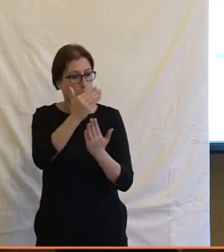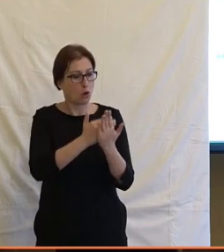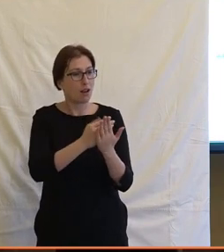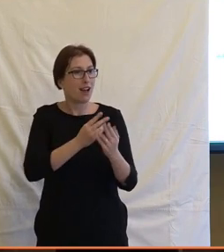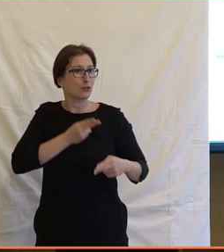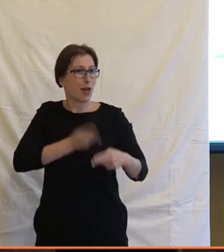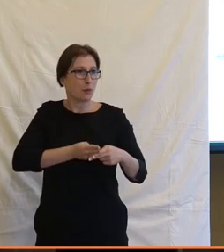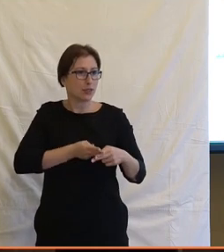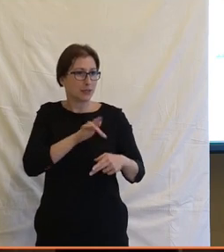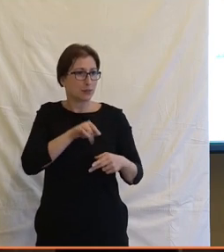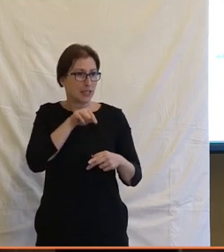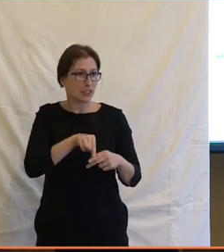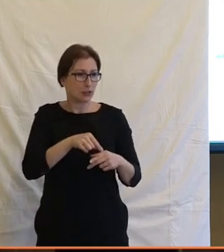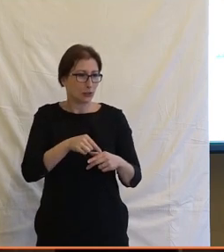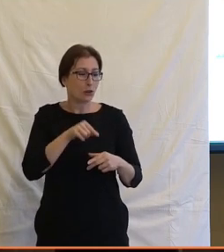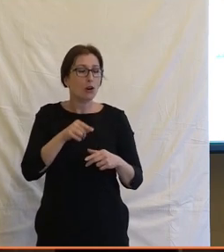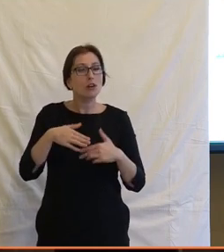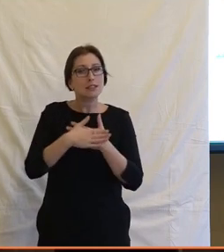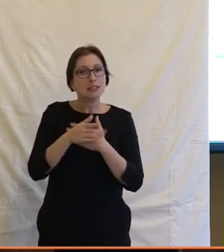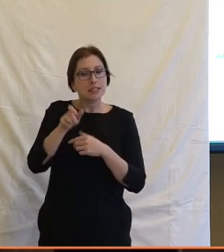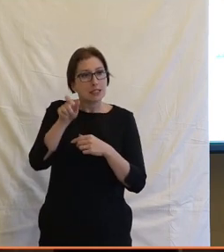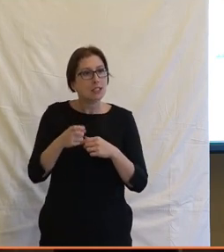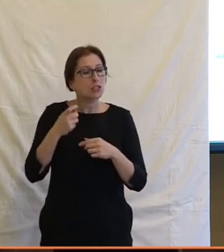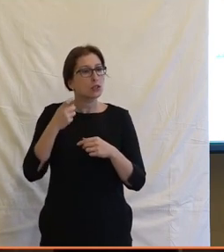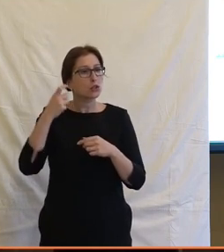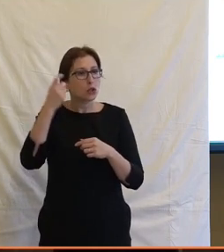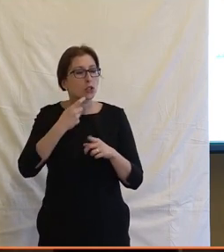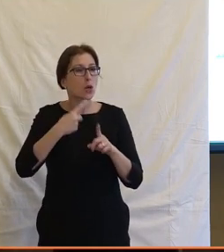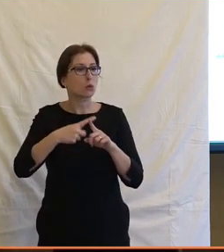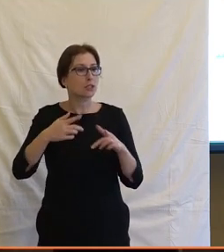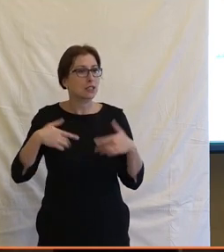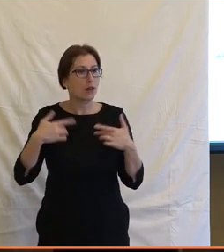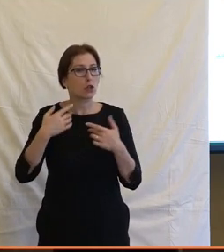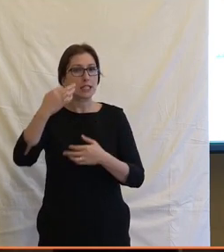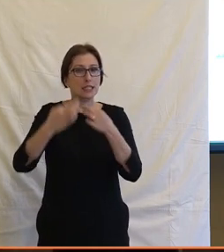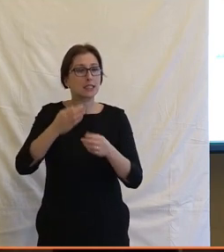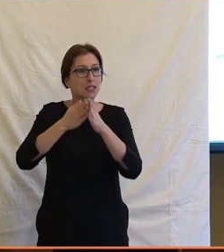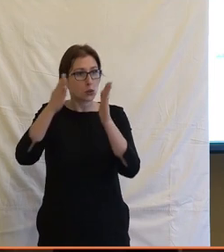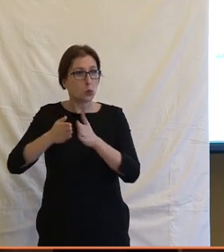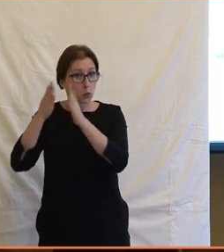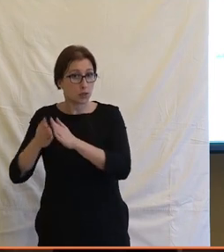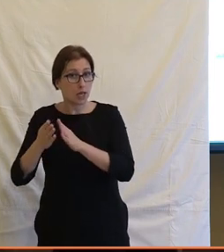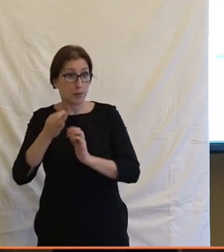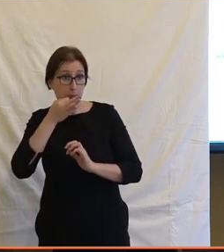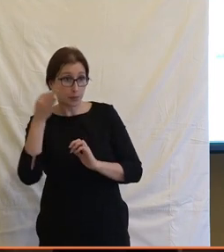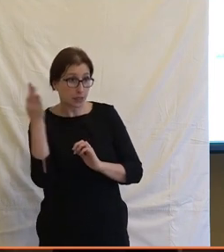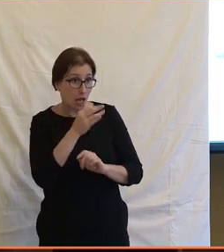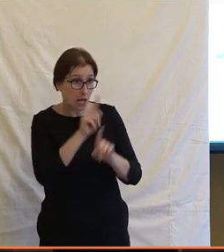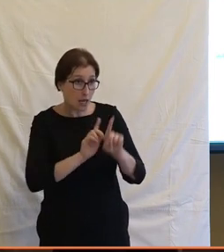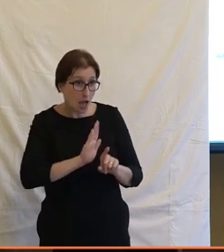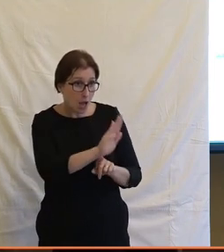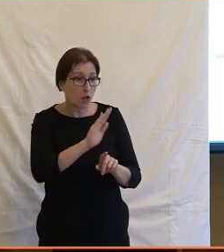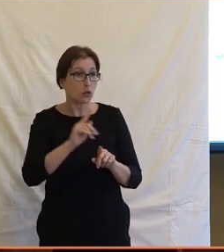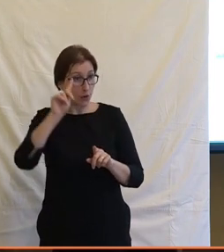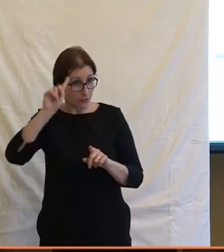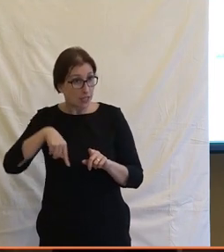tebou, řekněme, různé ty sociální a zdravotní instituce komunikují, rozumí tomu,